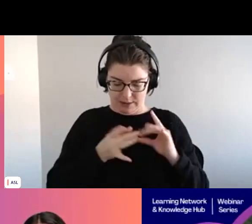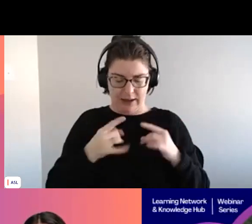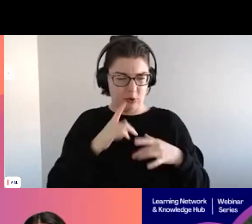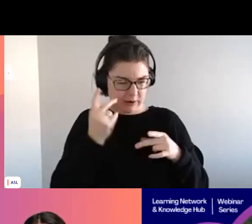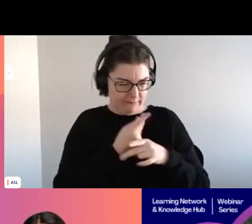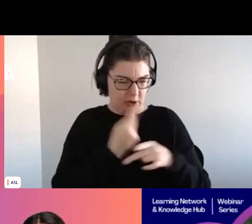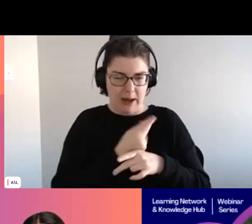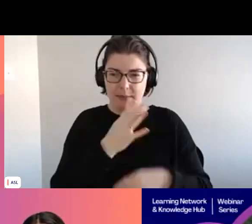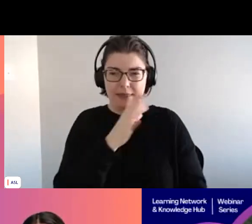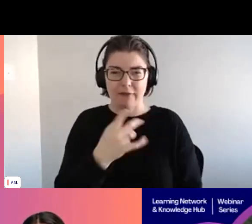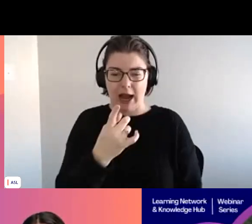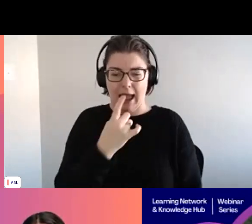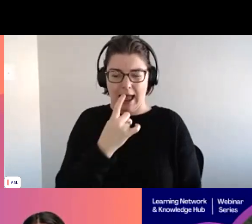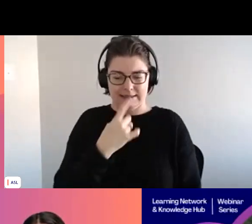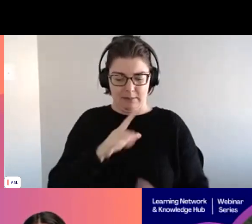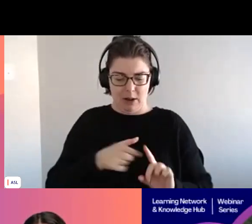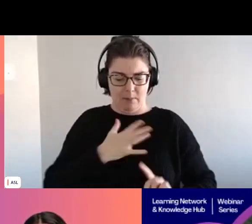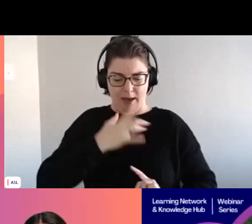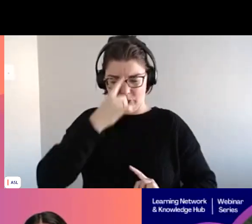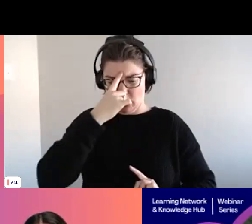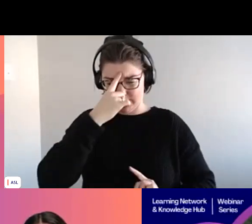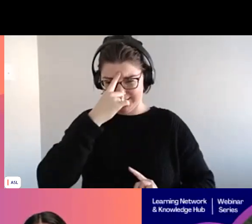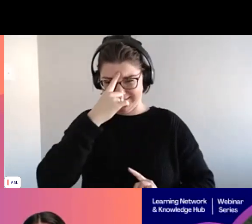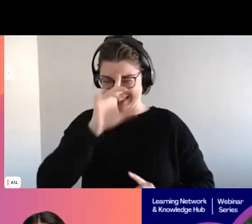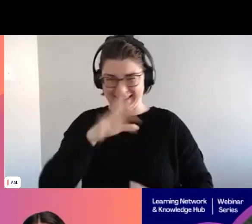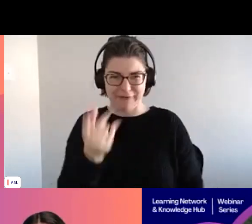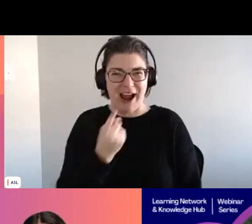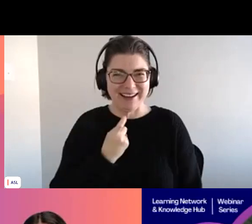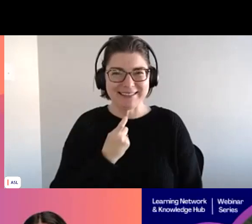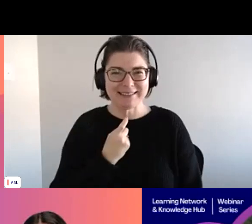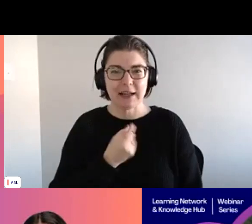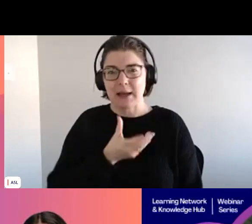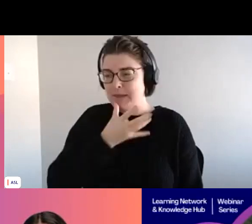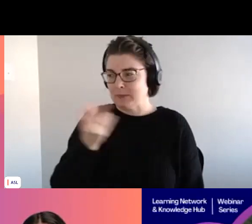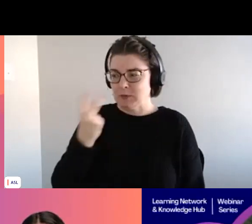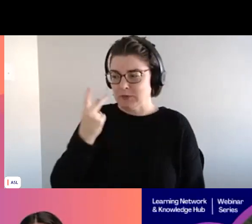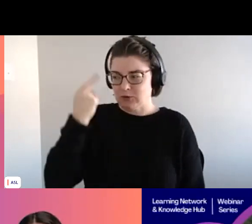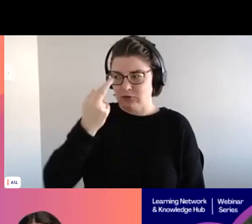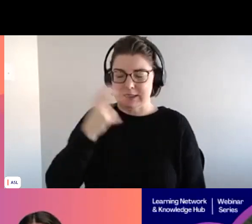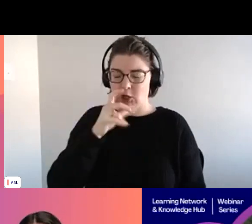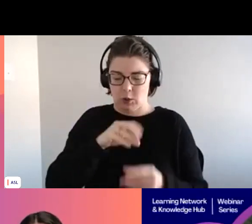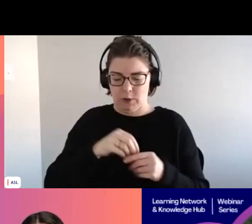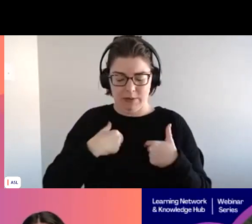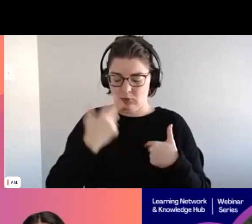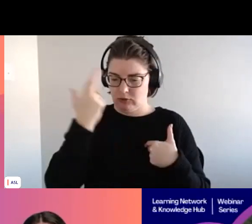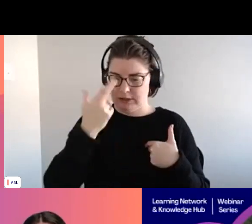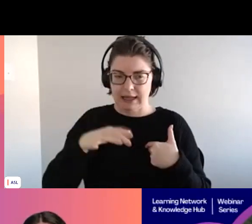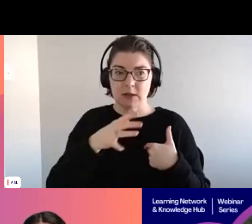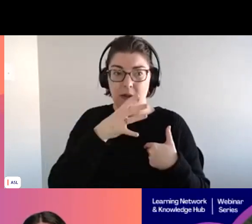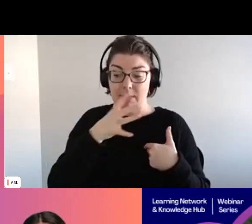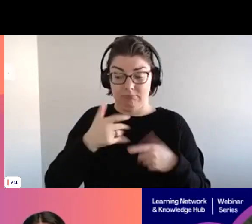voix que tout le monde de tentait de d'entendre mais jamais on m'a demandé de m'exprimer finalement